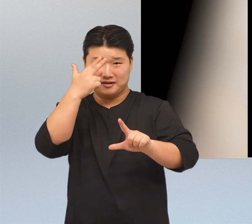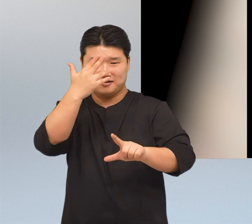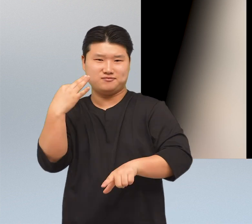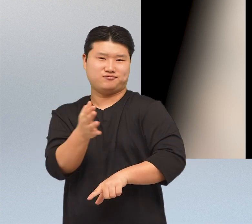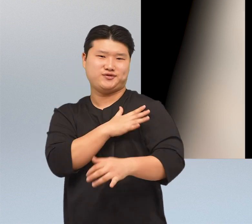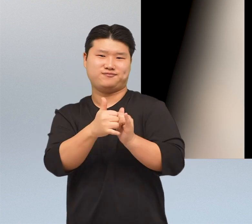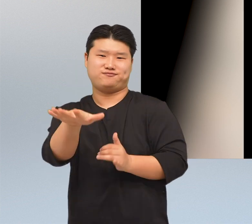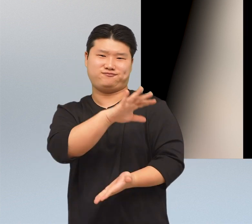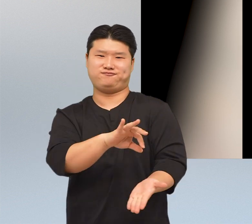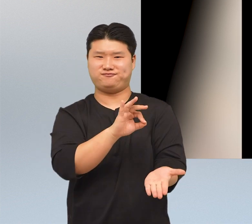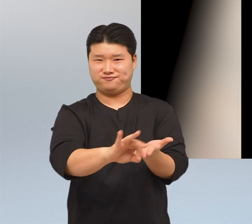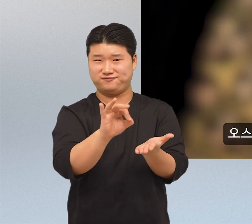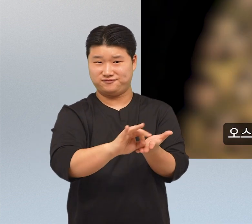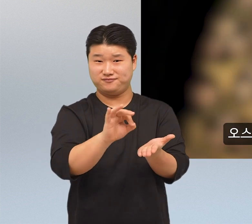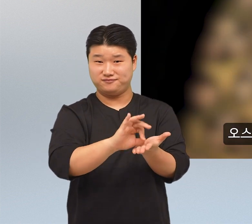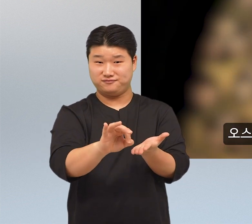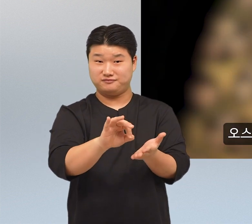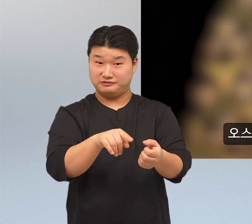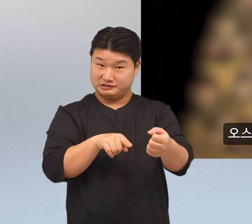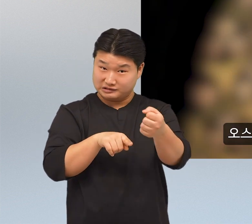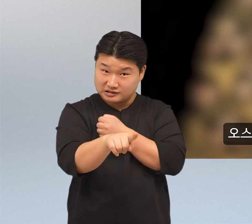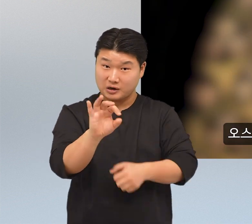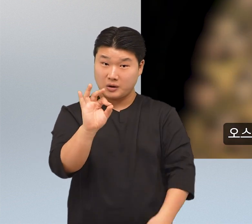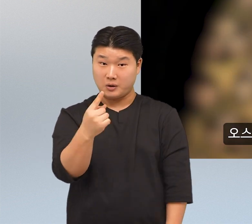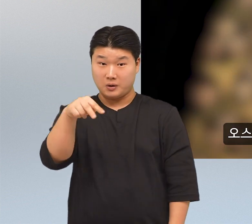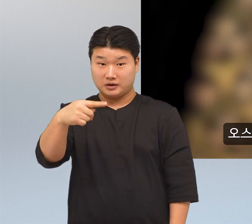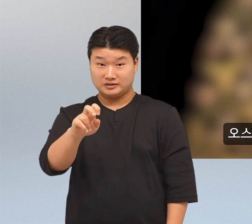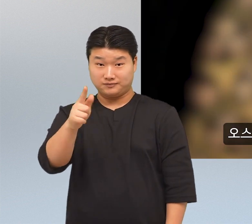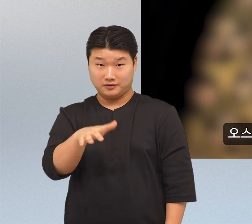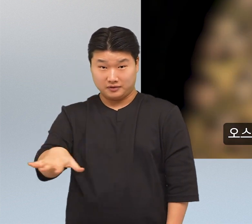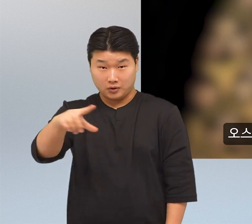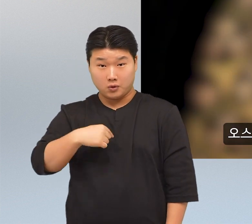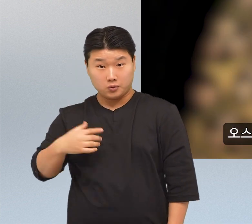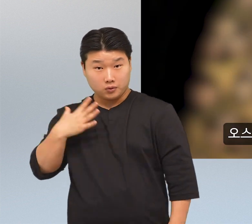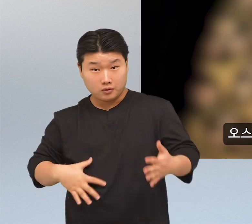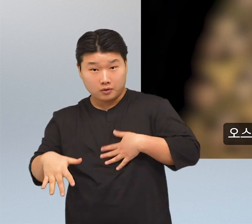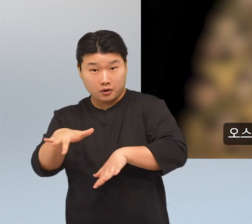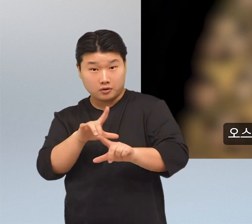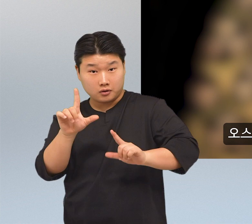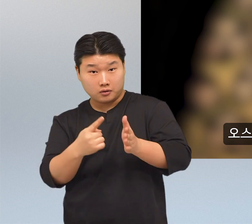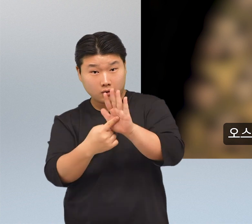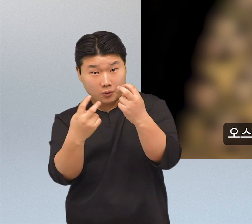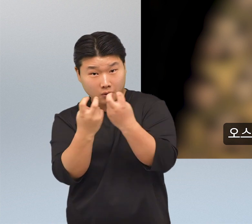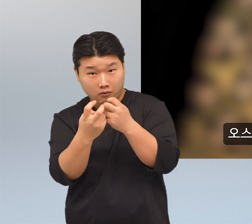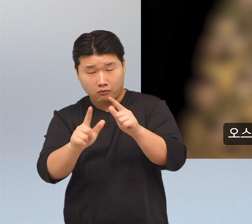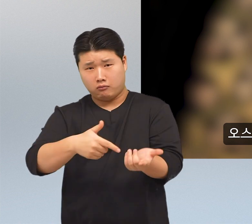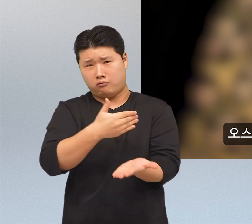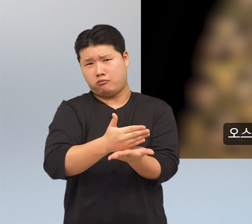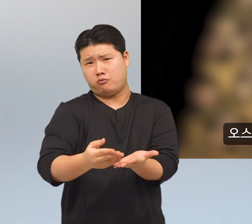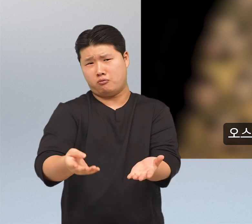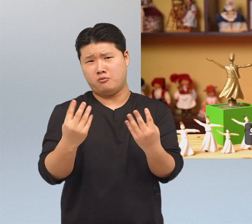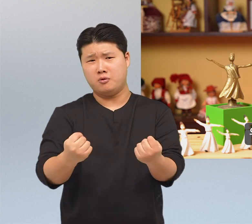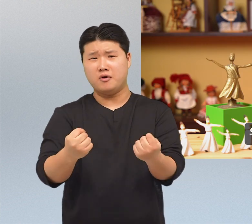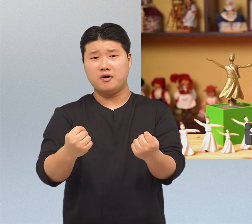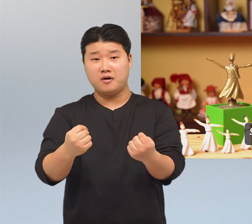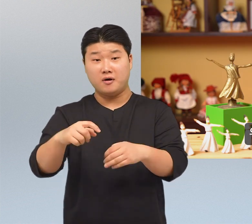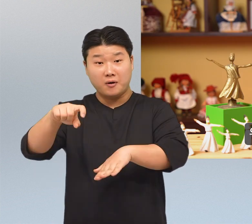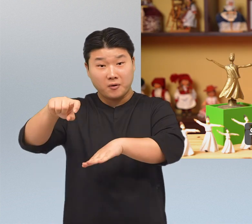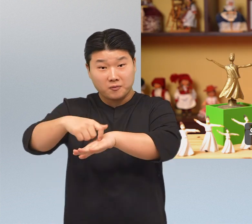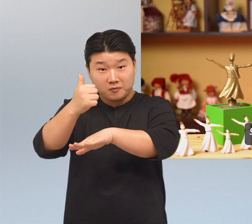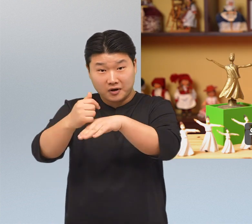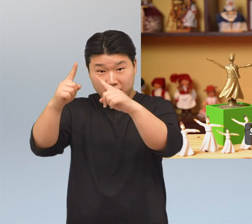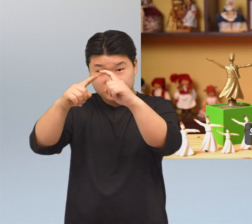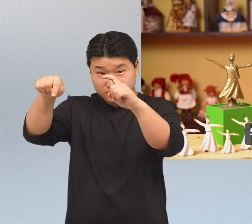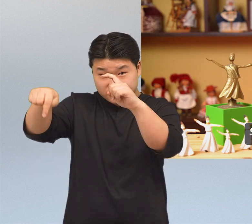천을 사용했습니다. 오스만 직물은 다채로운 방식으로 발전해 나갔습니다.